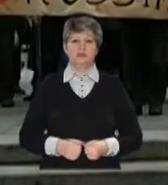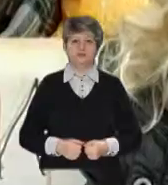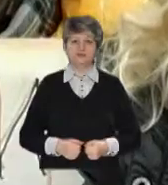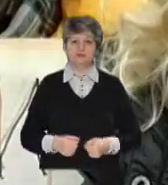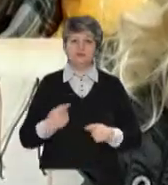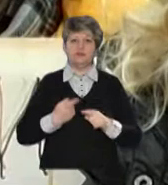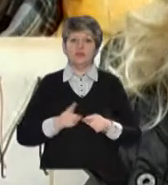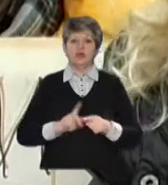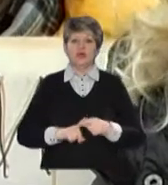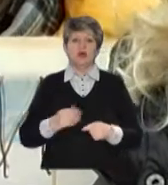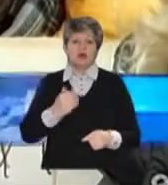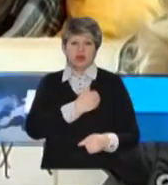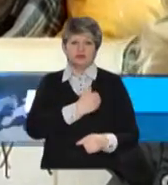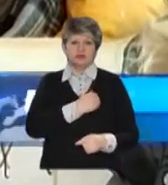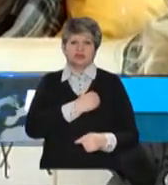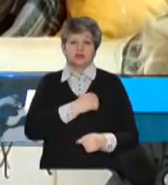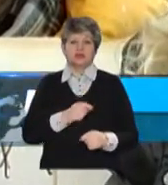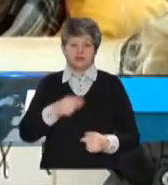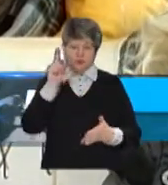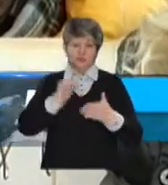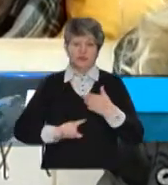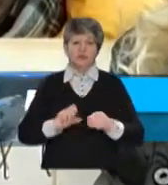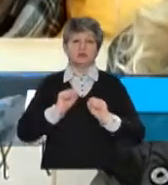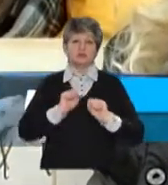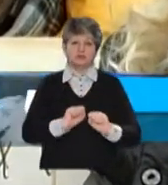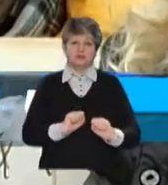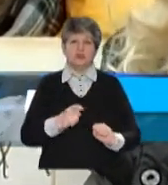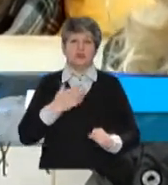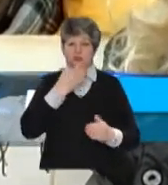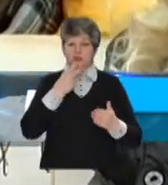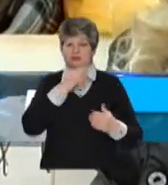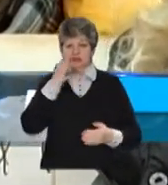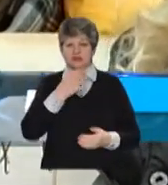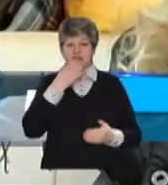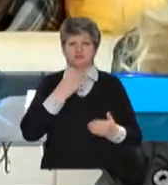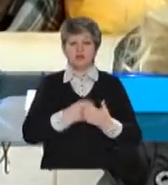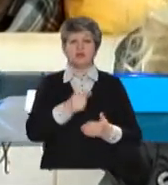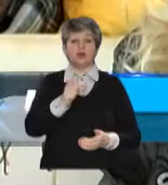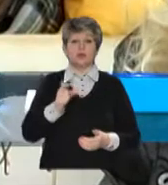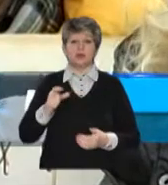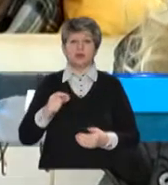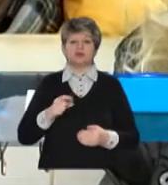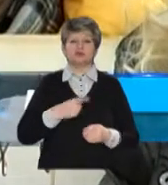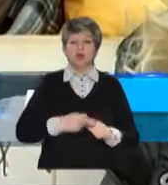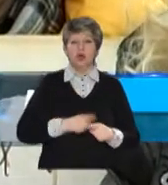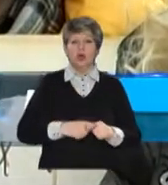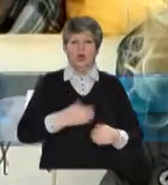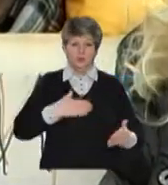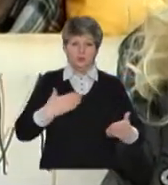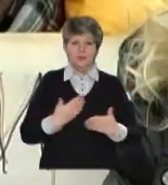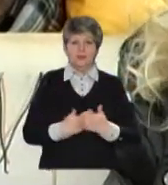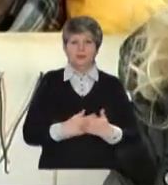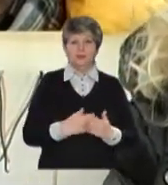у собаки заходів продовжує надійний тил і ми повинні пропозицію і комусь і допомагати і